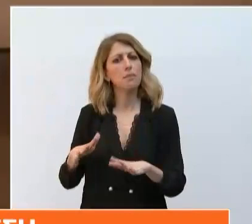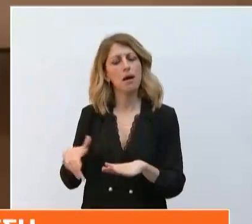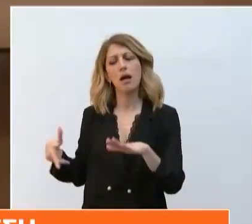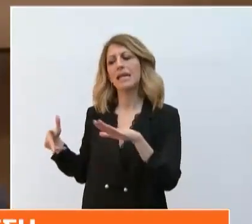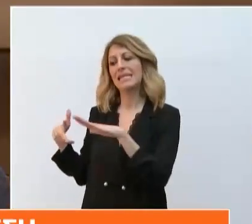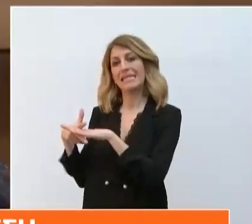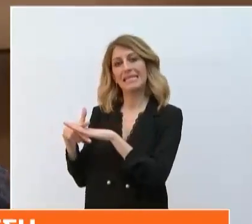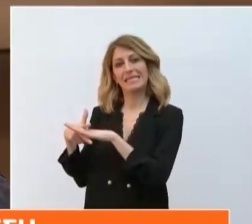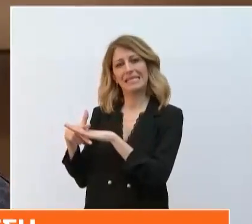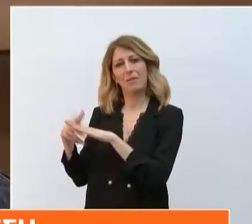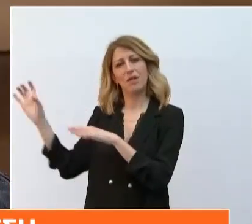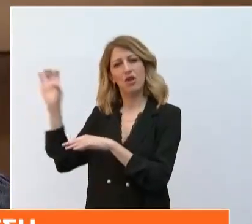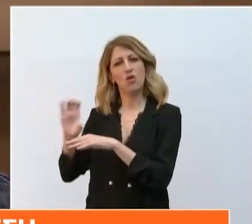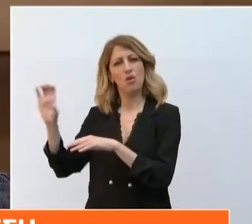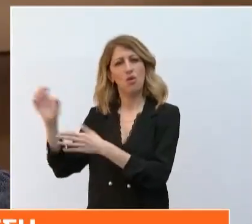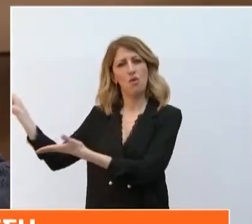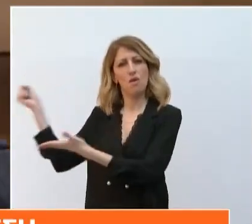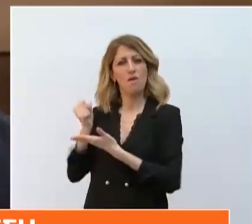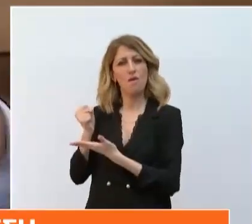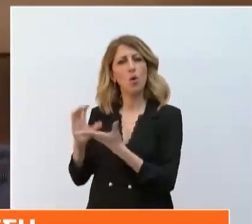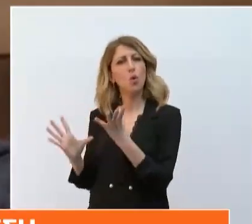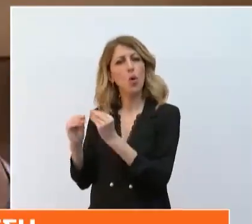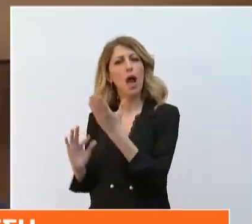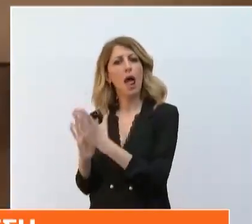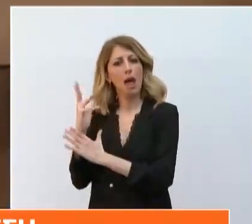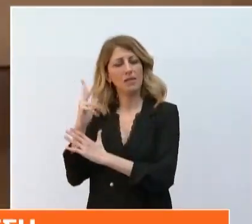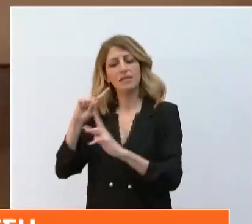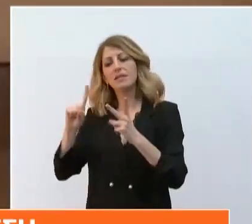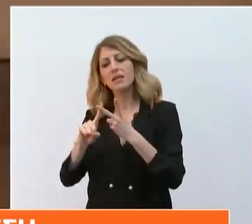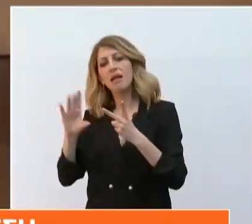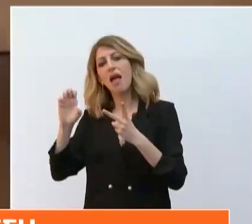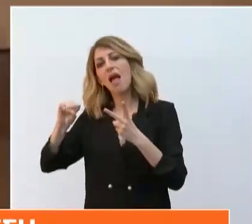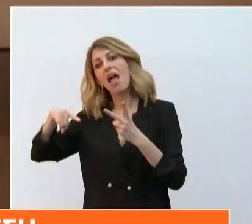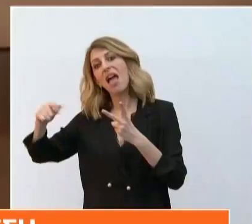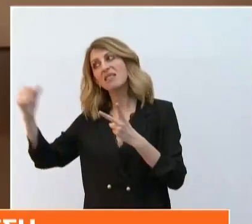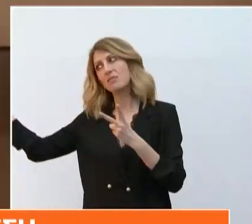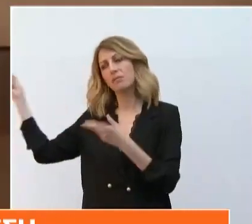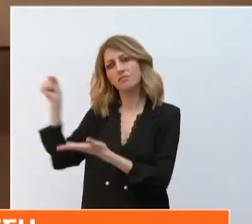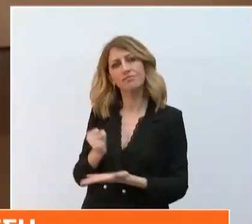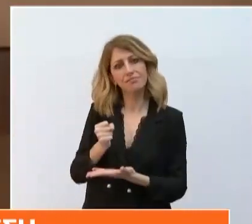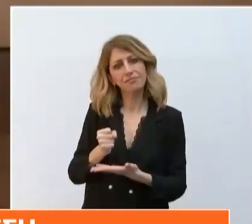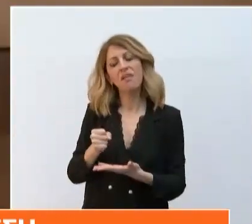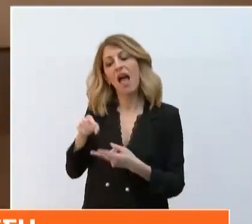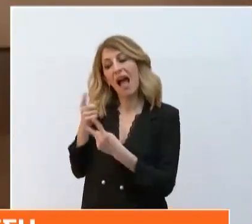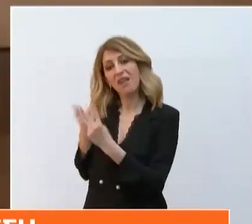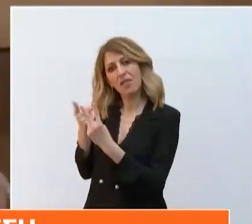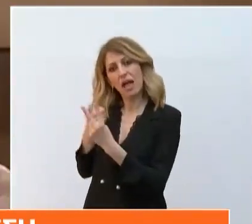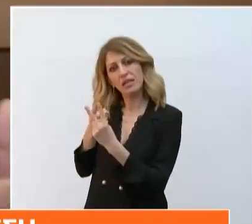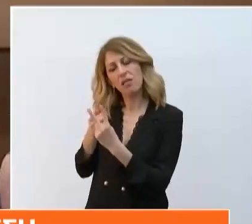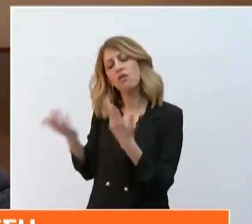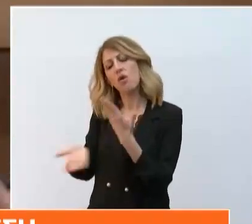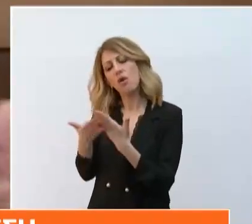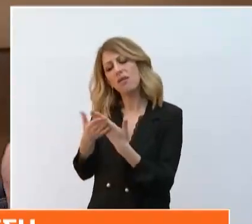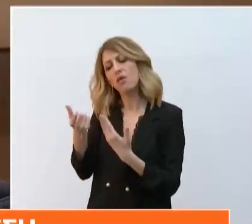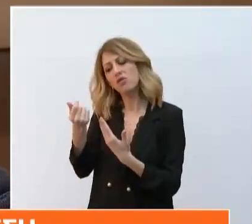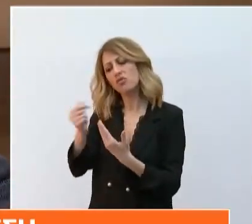νέο ΕΣΠΑ ουσιαστικά θα ενεργοποιήσει, θα λέγαμε, την ελληνική οικονομία στο επόμενο διάστημα. Το ερώτημά μου το εξής. Αυτά τα